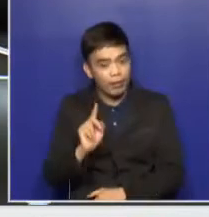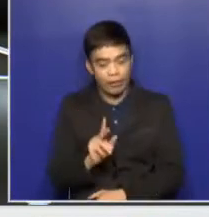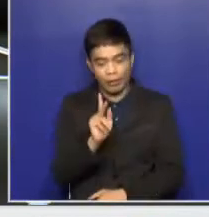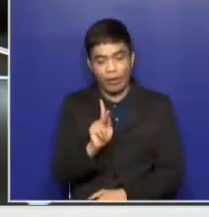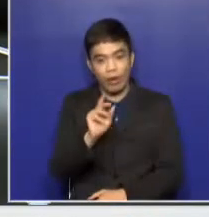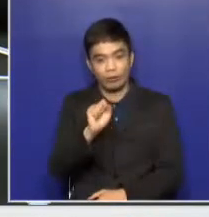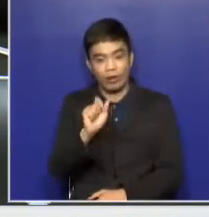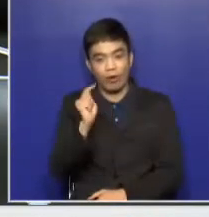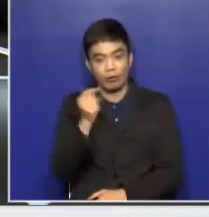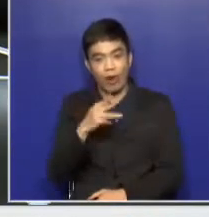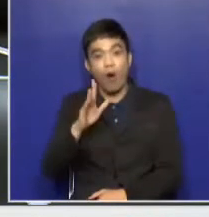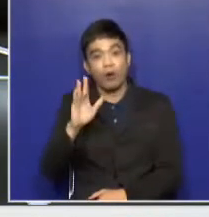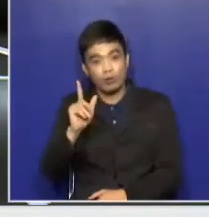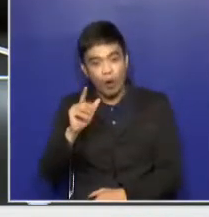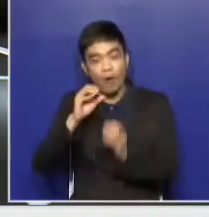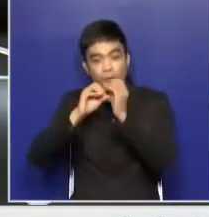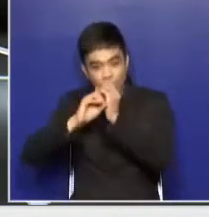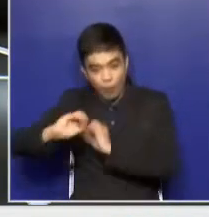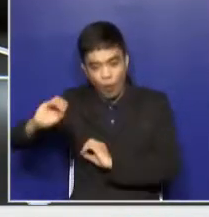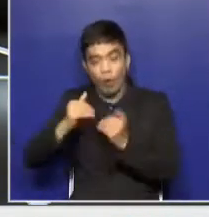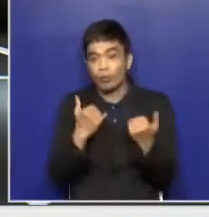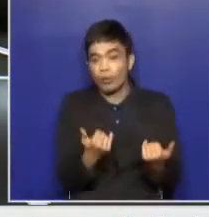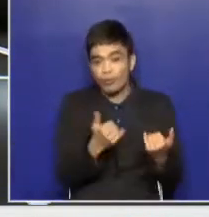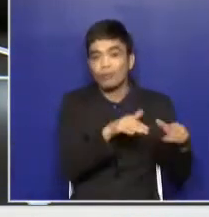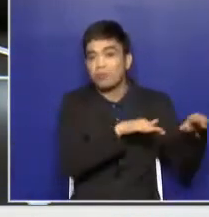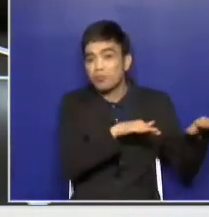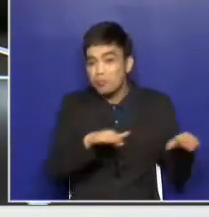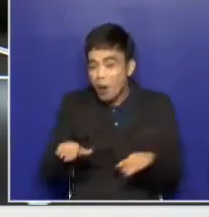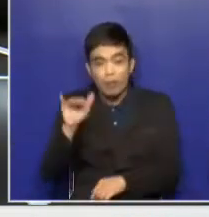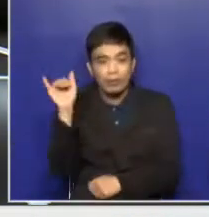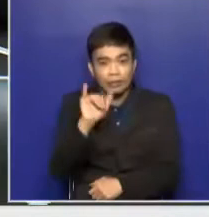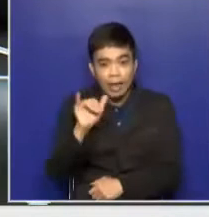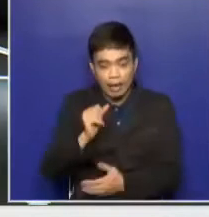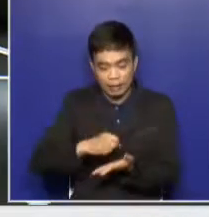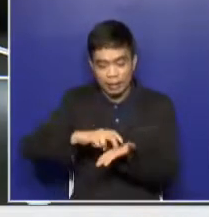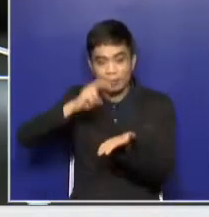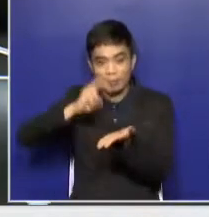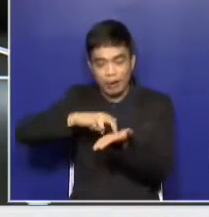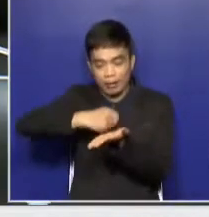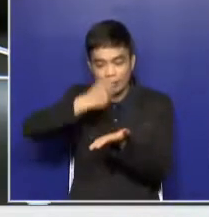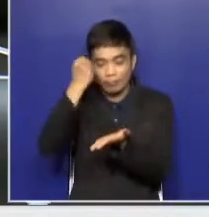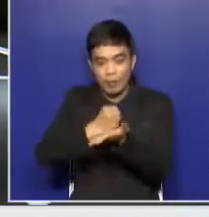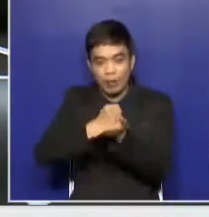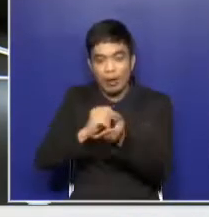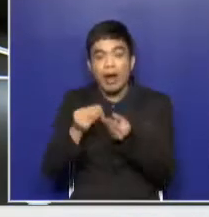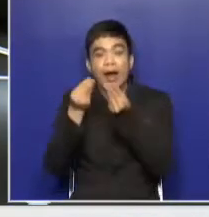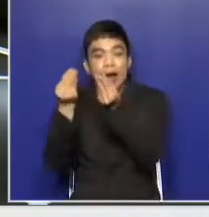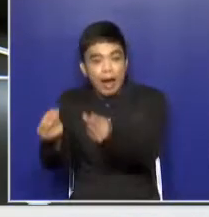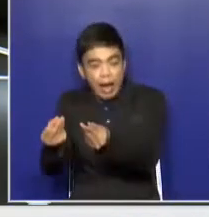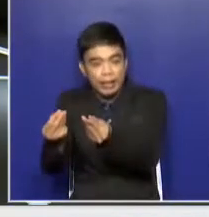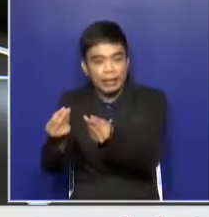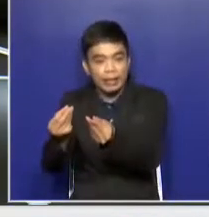เนี่ยในขณะนี้ยังไม่มีความพร้อมนะครับในการออกใบอนุญาตในการให้ใช้คลื่นความถี่ต่